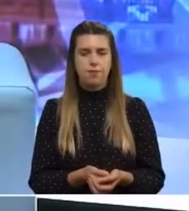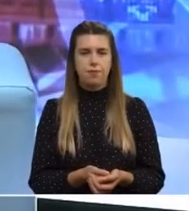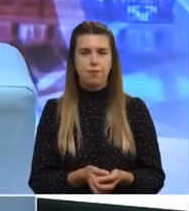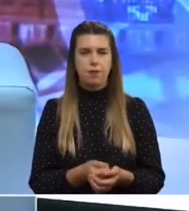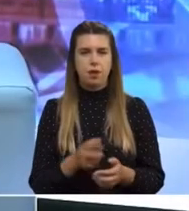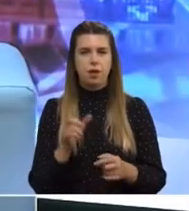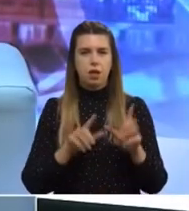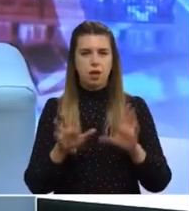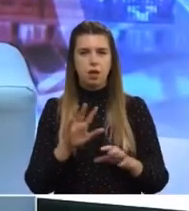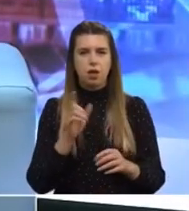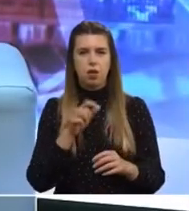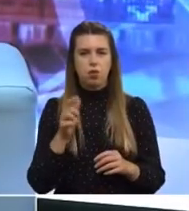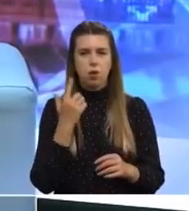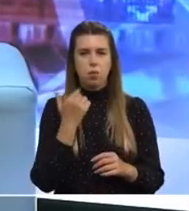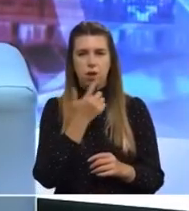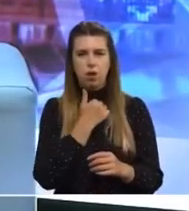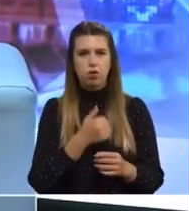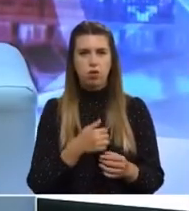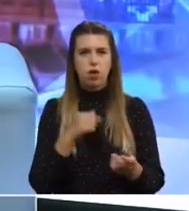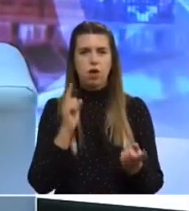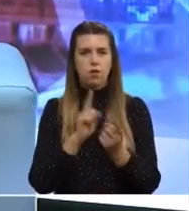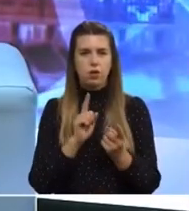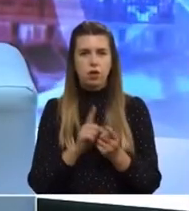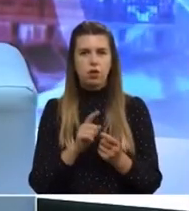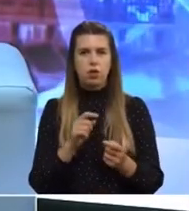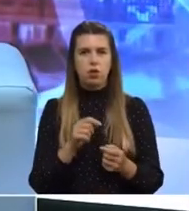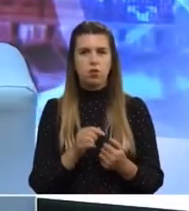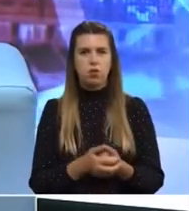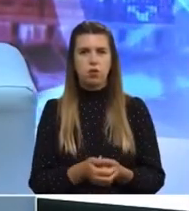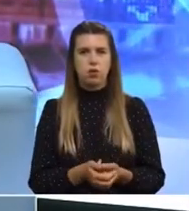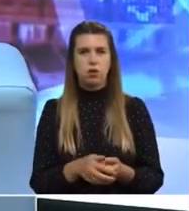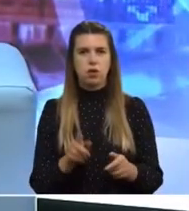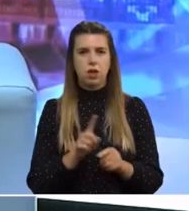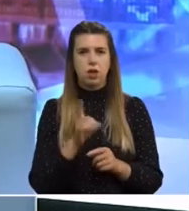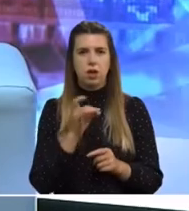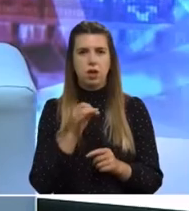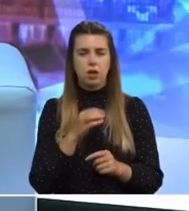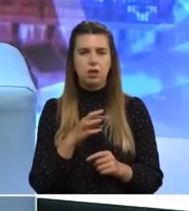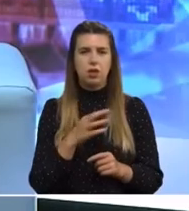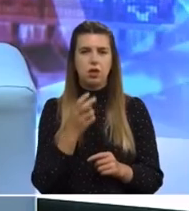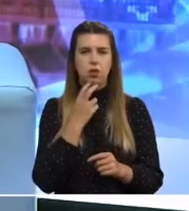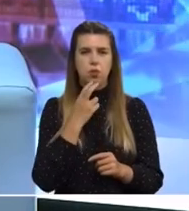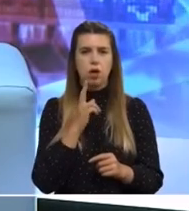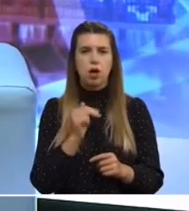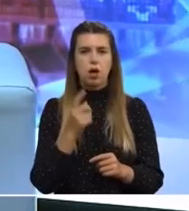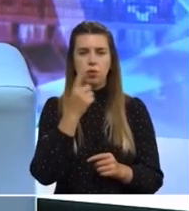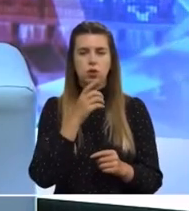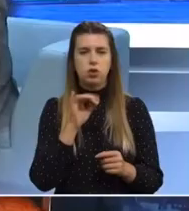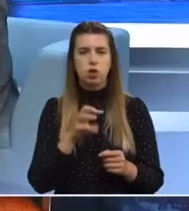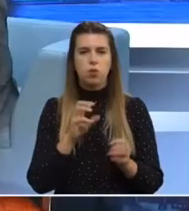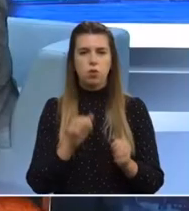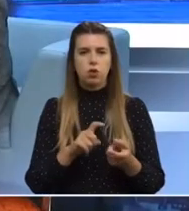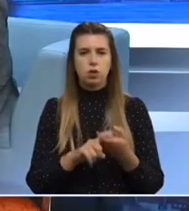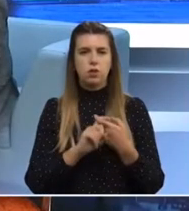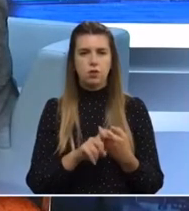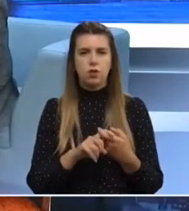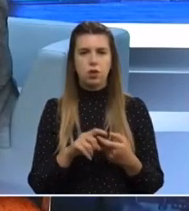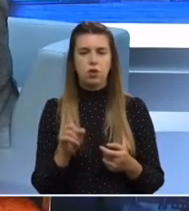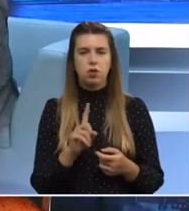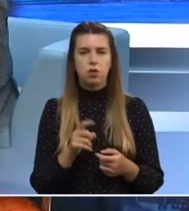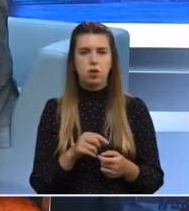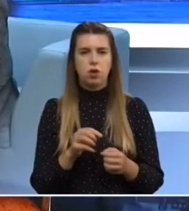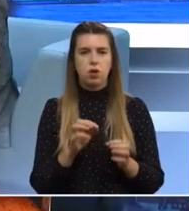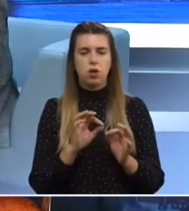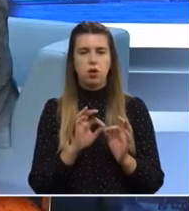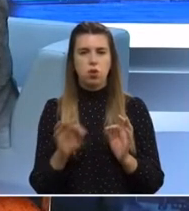Но нередко люди плачут. Да, я встречал такие реакции. Смеются? Вот как психолог, с чем вы это можете связать? Вот